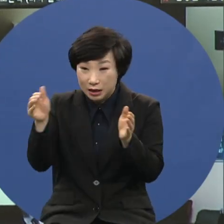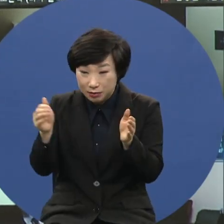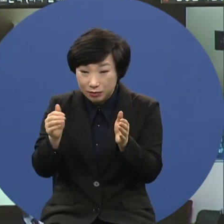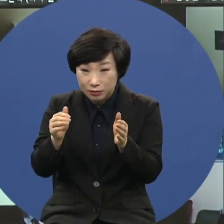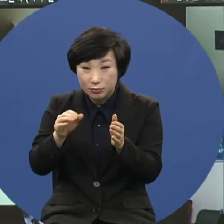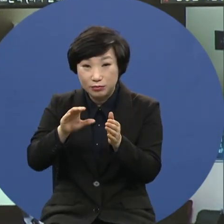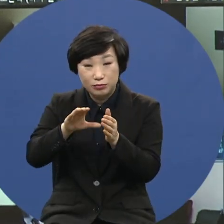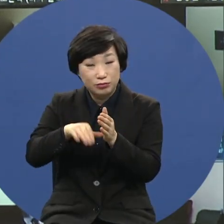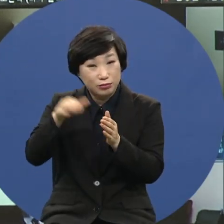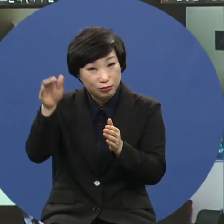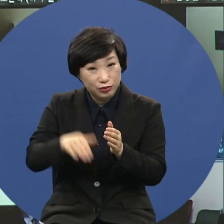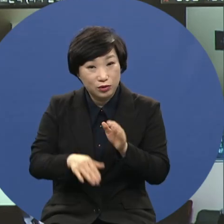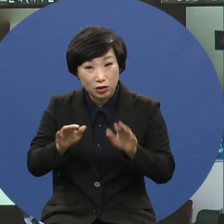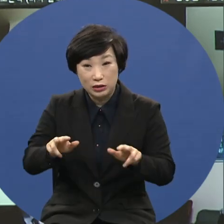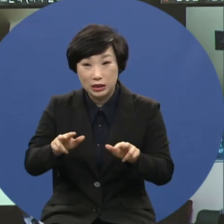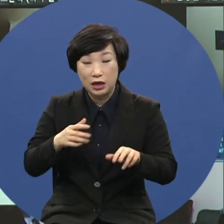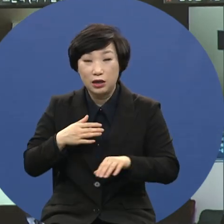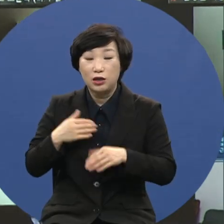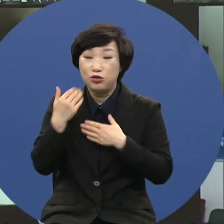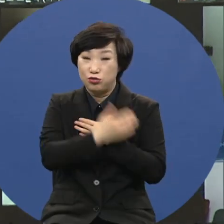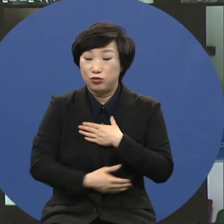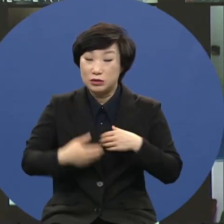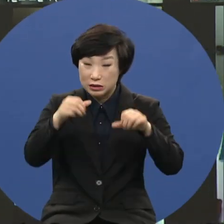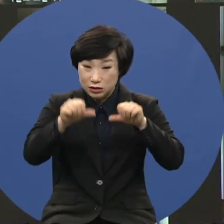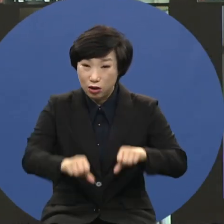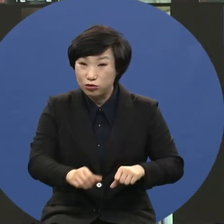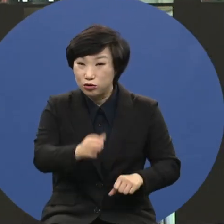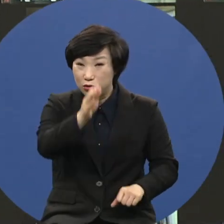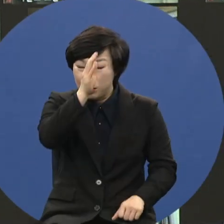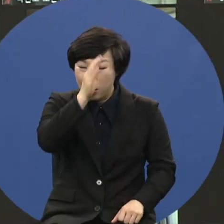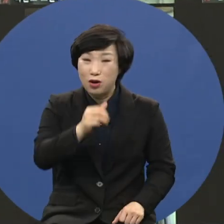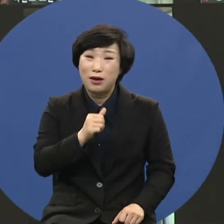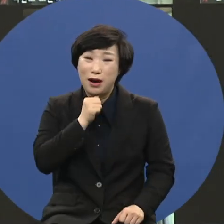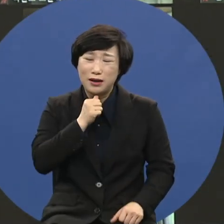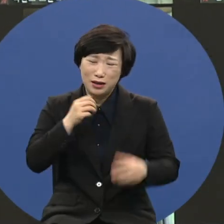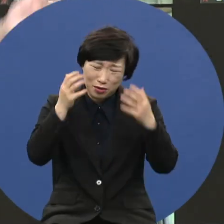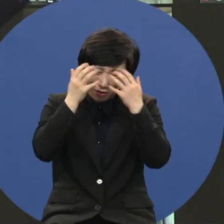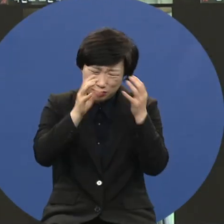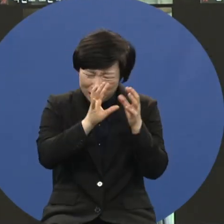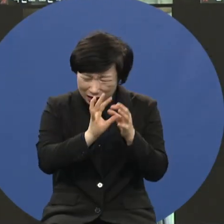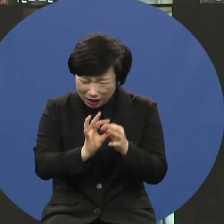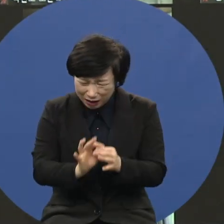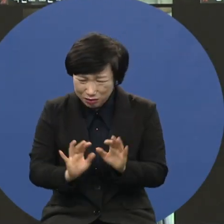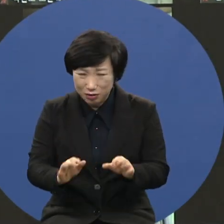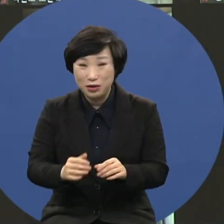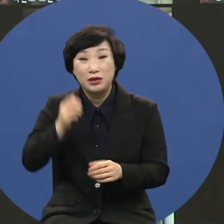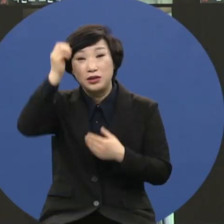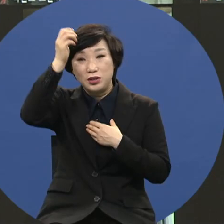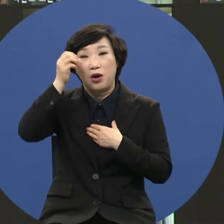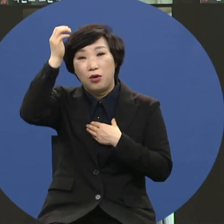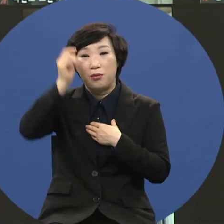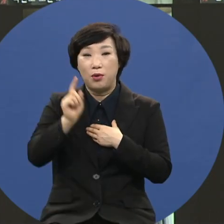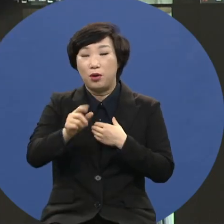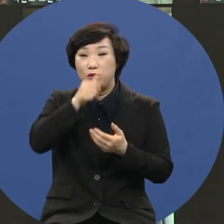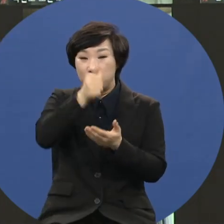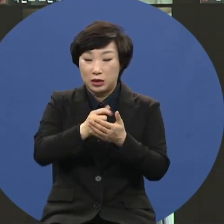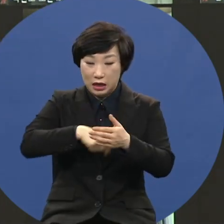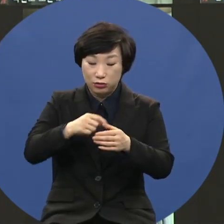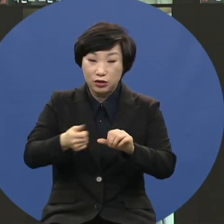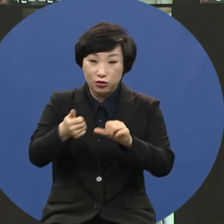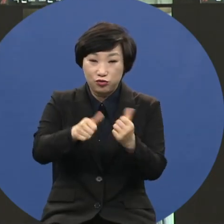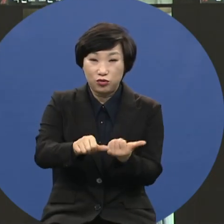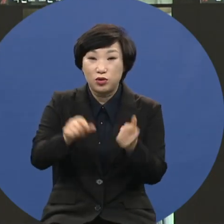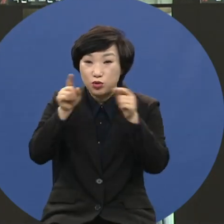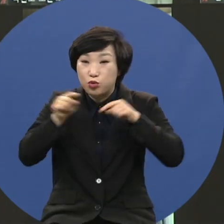이제 육신은 저주, 질병, 가난, 고통, 영혼은 죄 아래서 죽으면